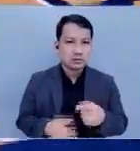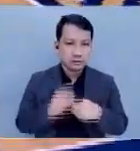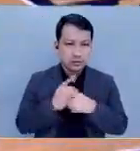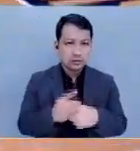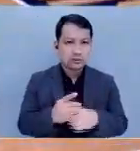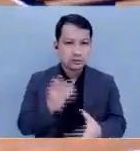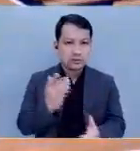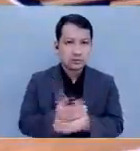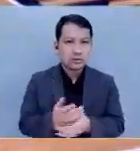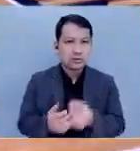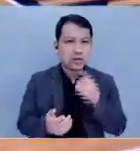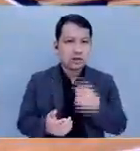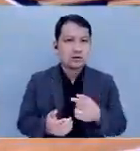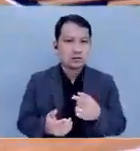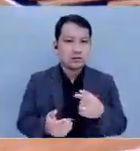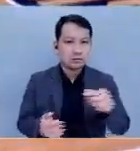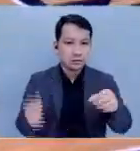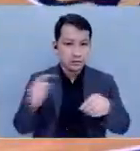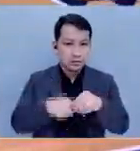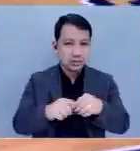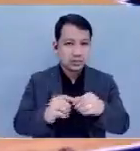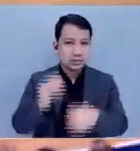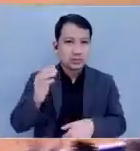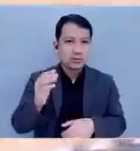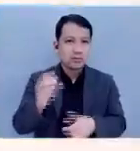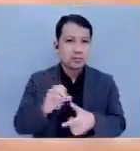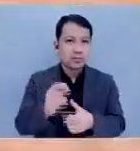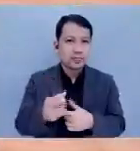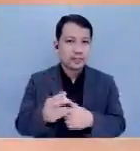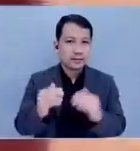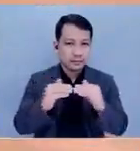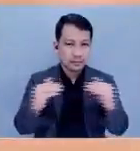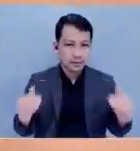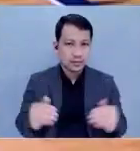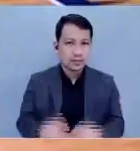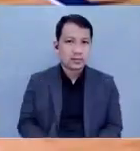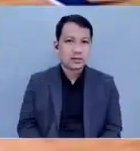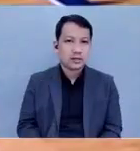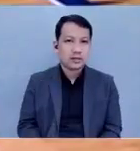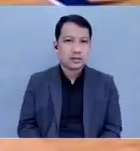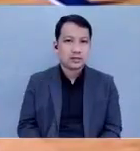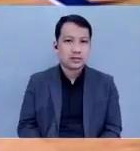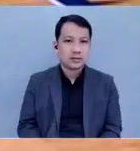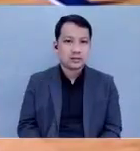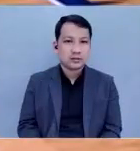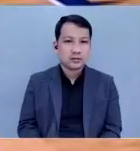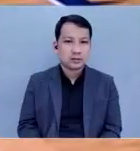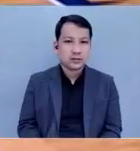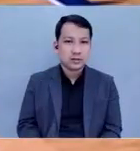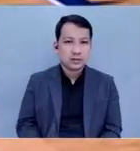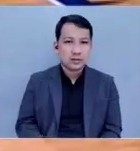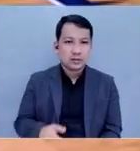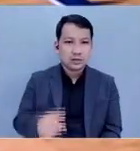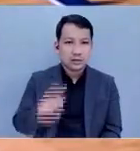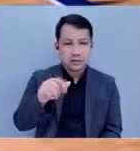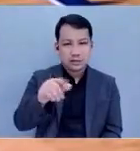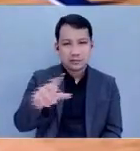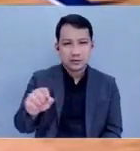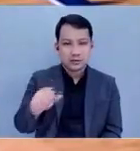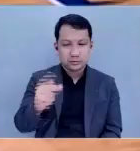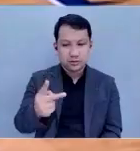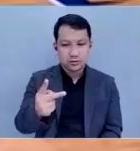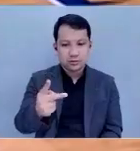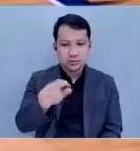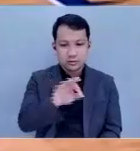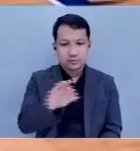ang Ross para mabawi ang lamang o di kaya'y makatabla man lang. Sa huli, pinukol ni Alain Maliksi ang dalawang free throws sa last